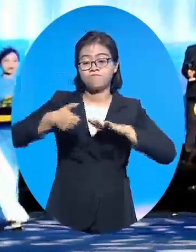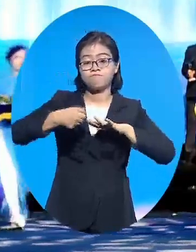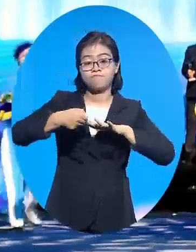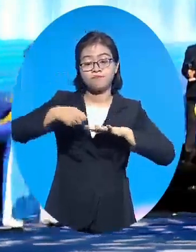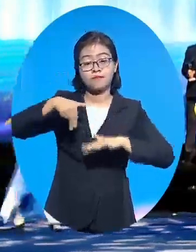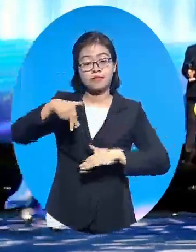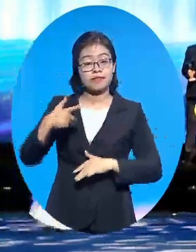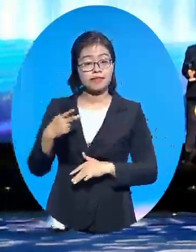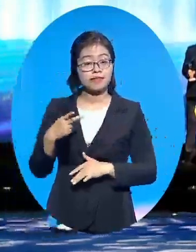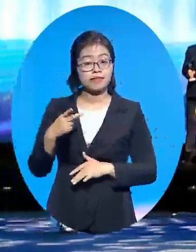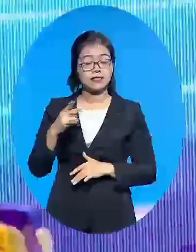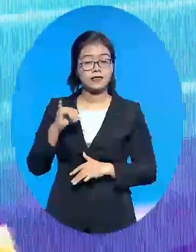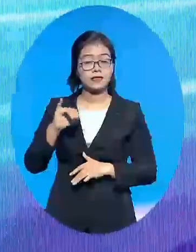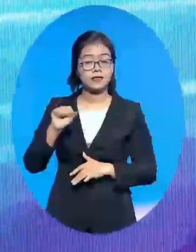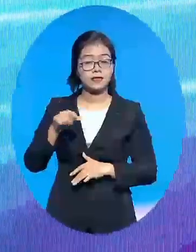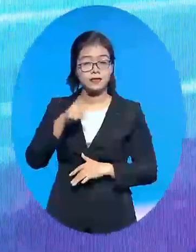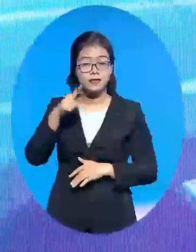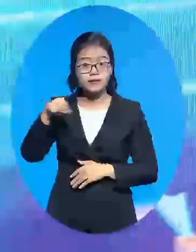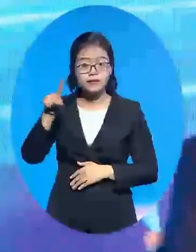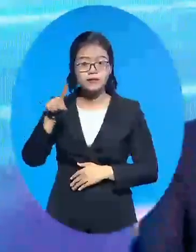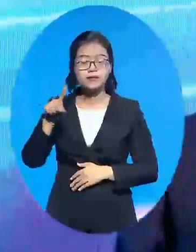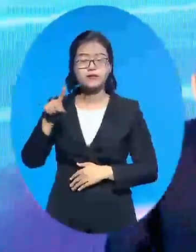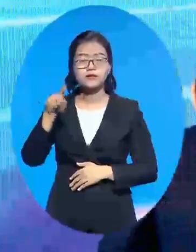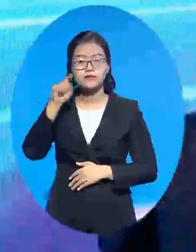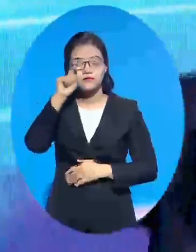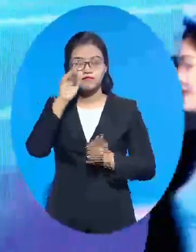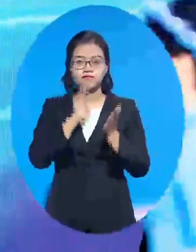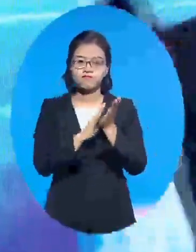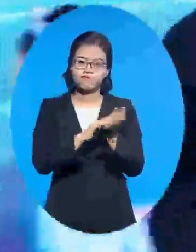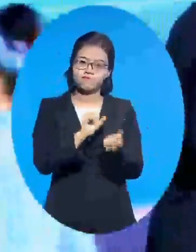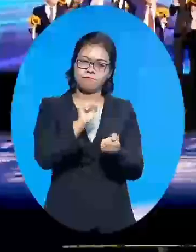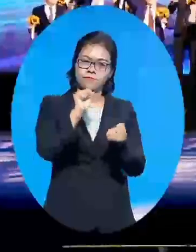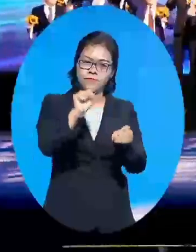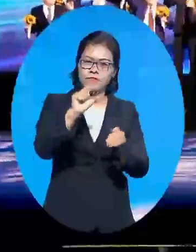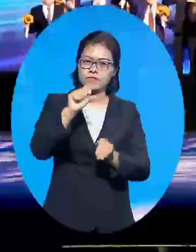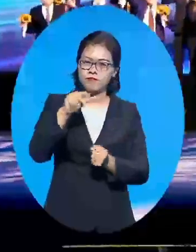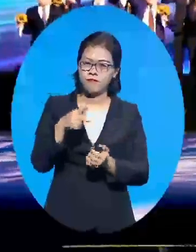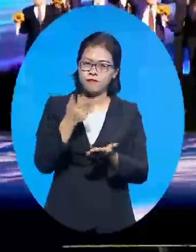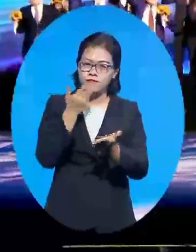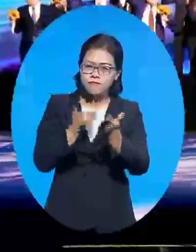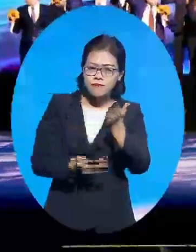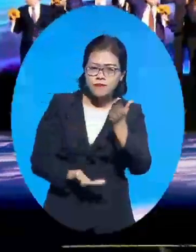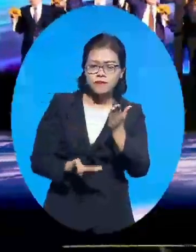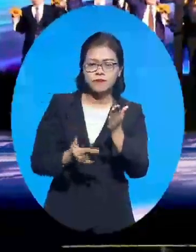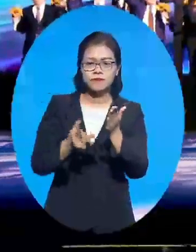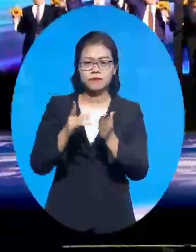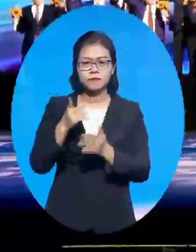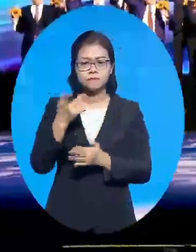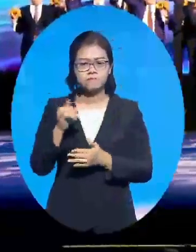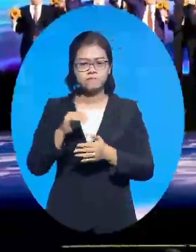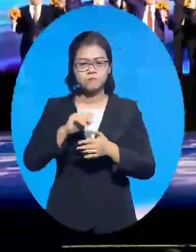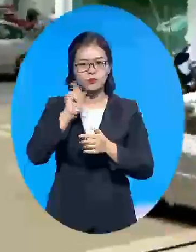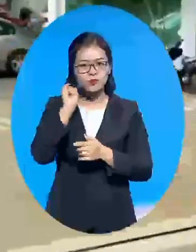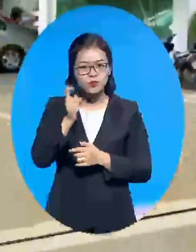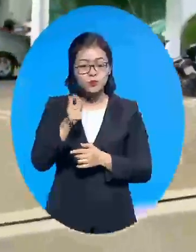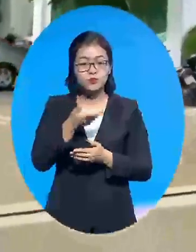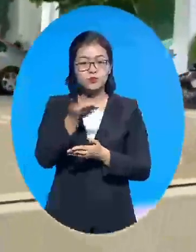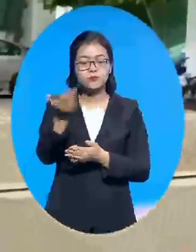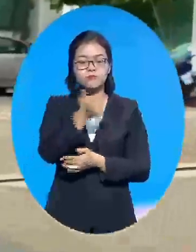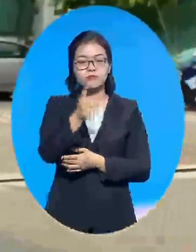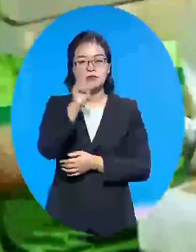đấu trường quốc tế thông qua việc sản xuất những sản phẩm hoàn hảo cũng như cung cấp những dịch vụ tốt nhất về lĩnh vực chăm sóc sắc đẹp